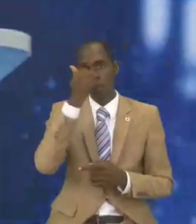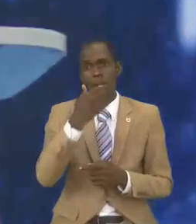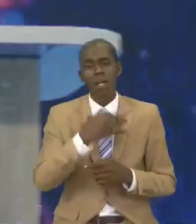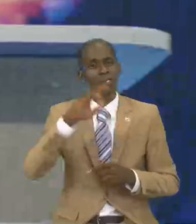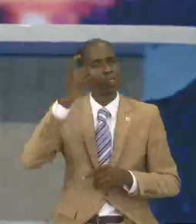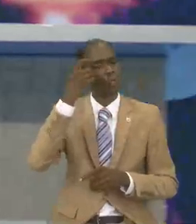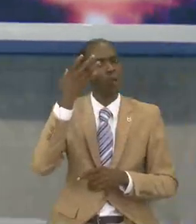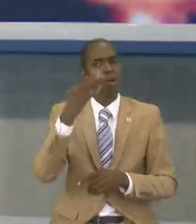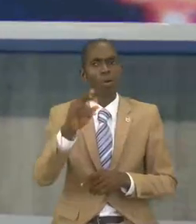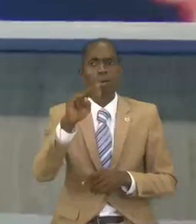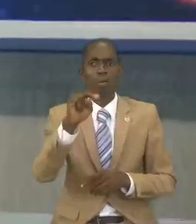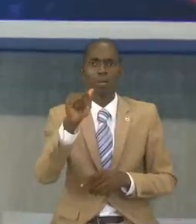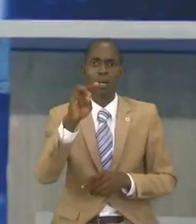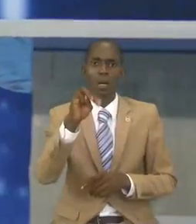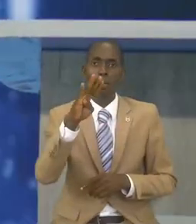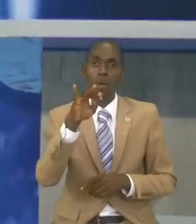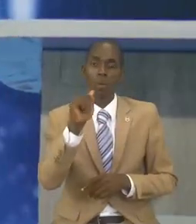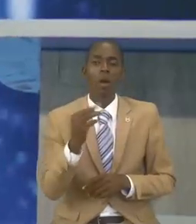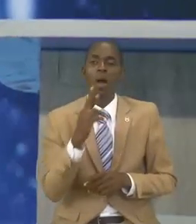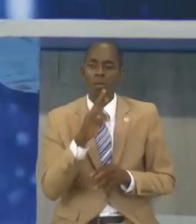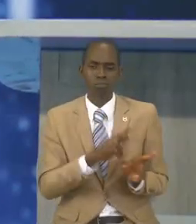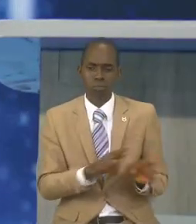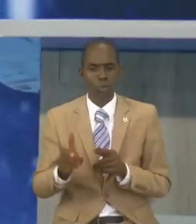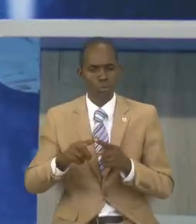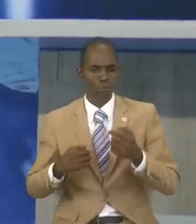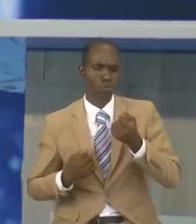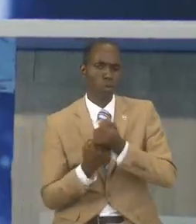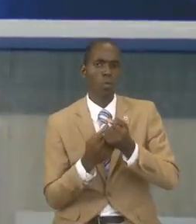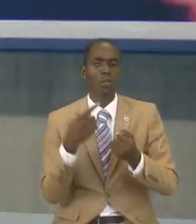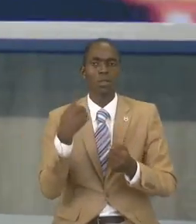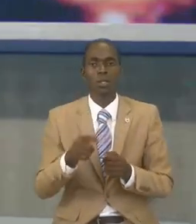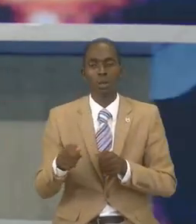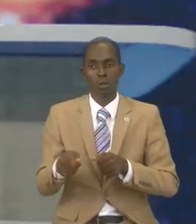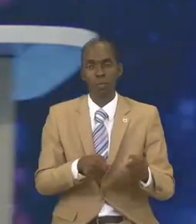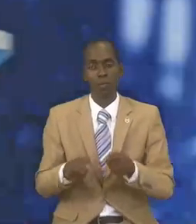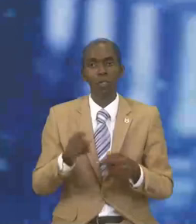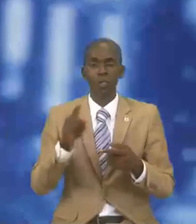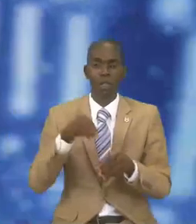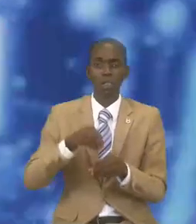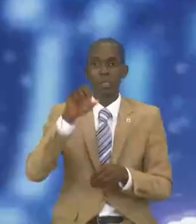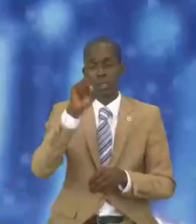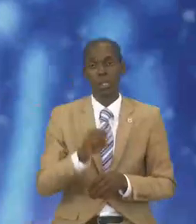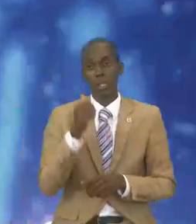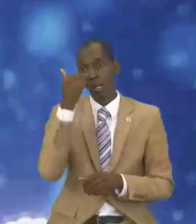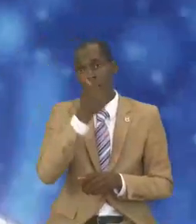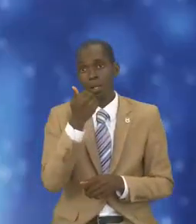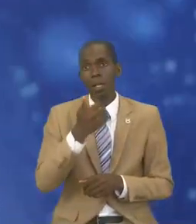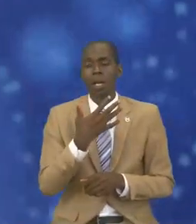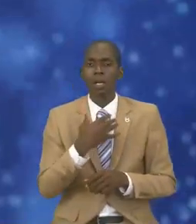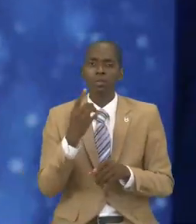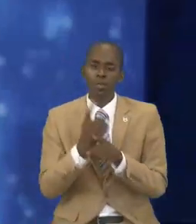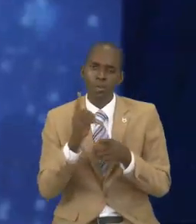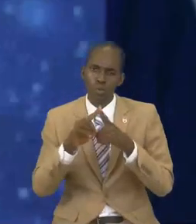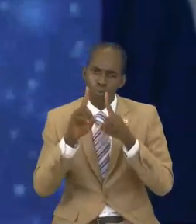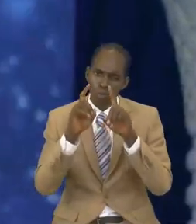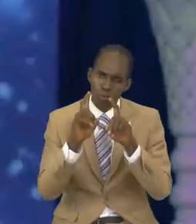Namibie était même prêt à payer le prix pour l'opération. Et arrivé en Afrique du Sud, et le docteur a examiné